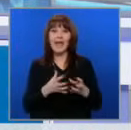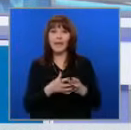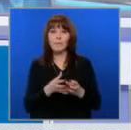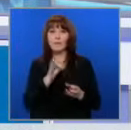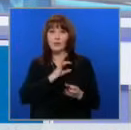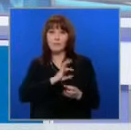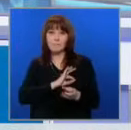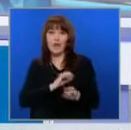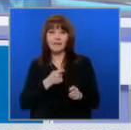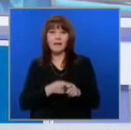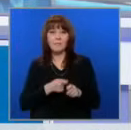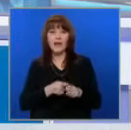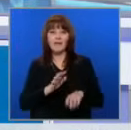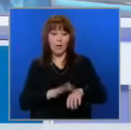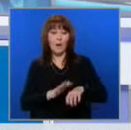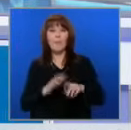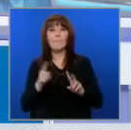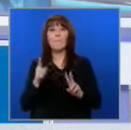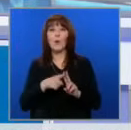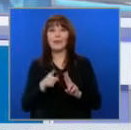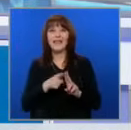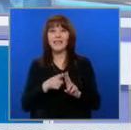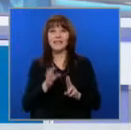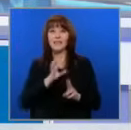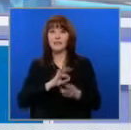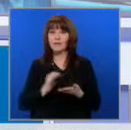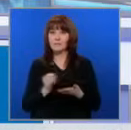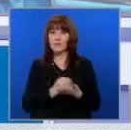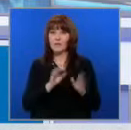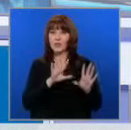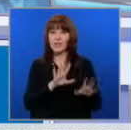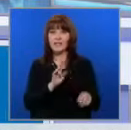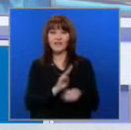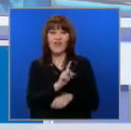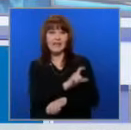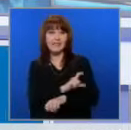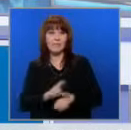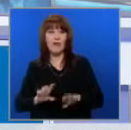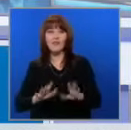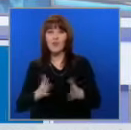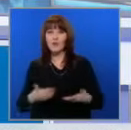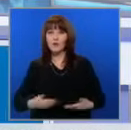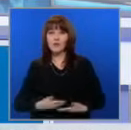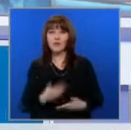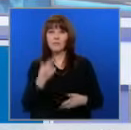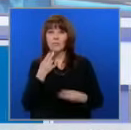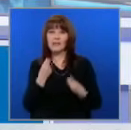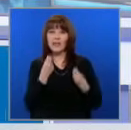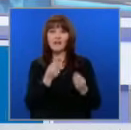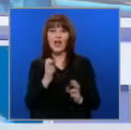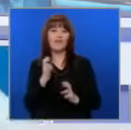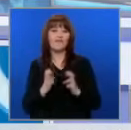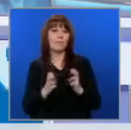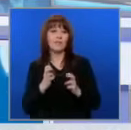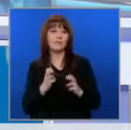да модифицира протеза и така успял да спести между 10 и 12 седмици времето необходимо при поставянето на